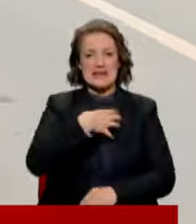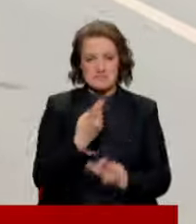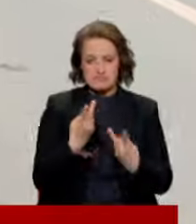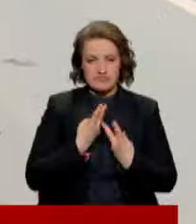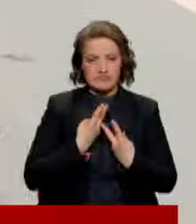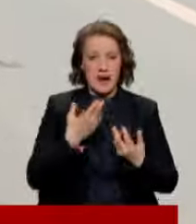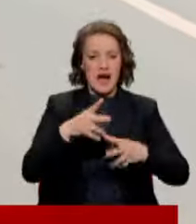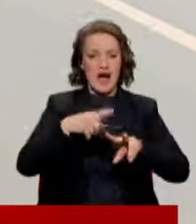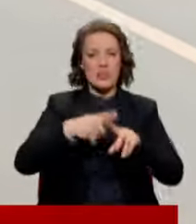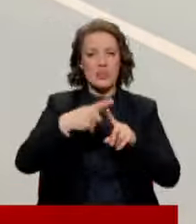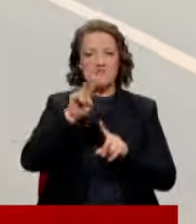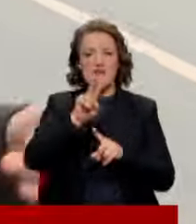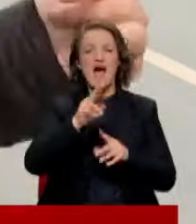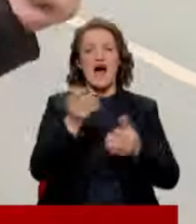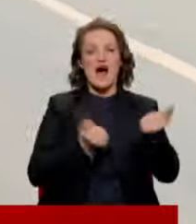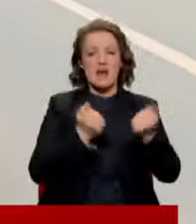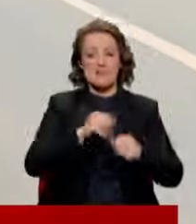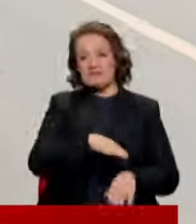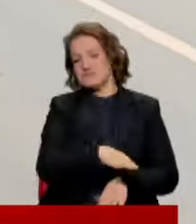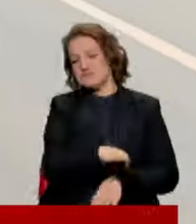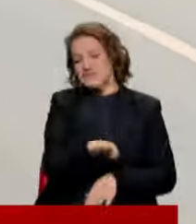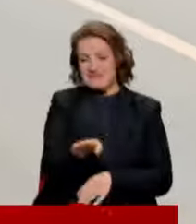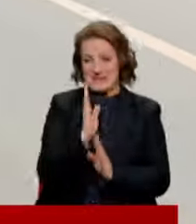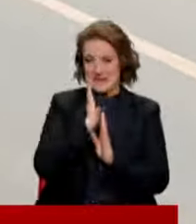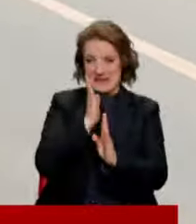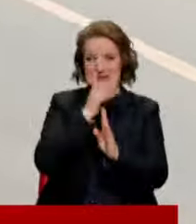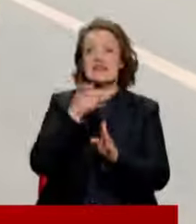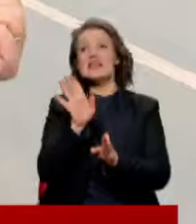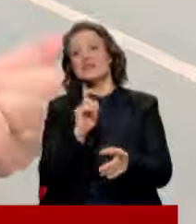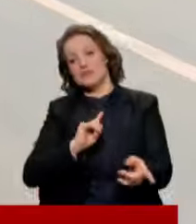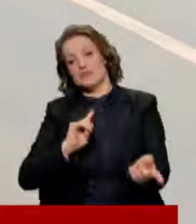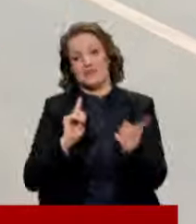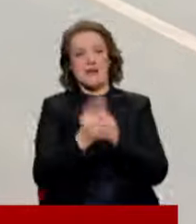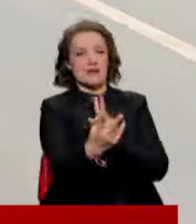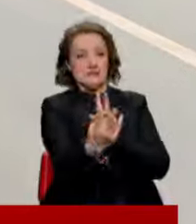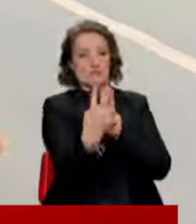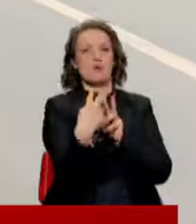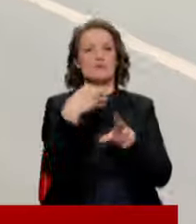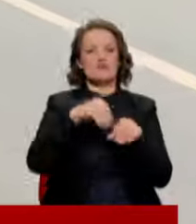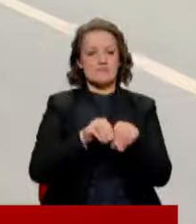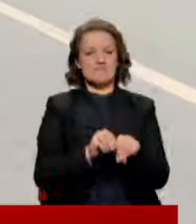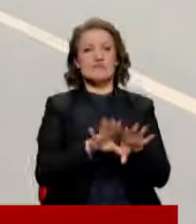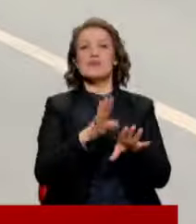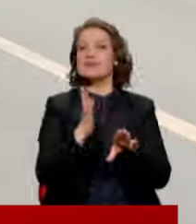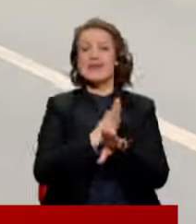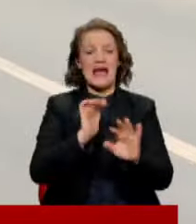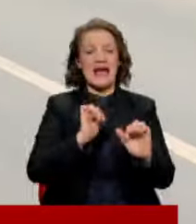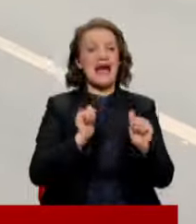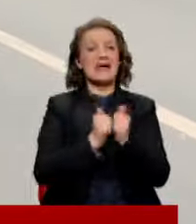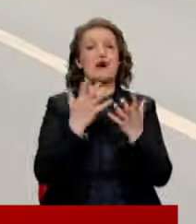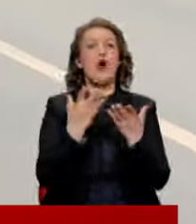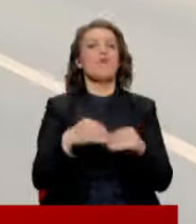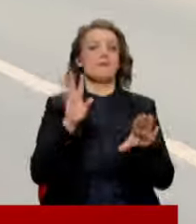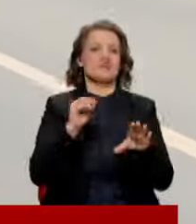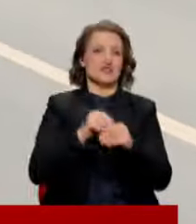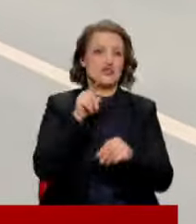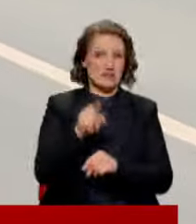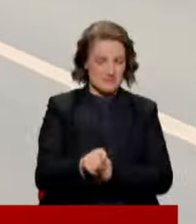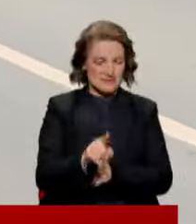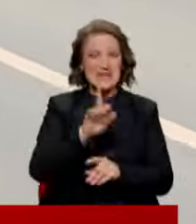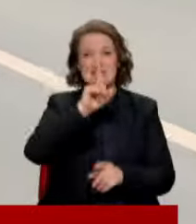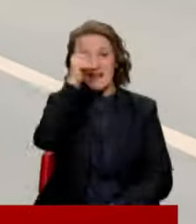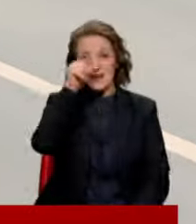ait ATV aracının yönünü diğer araçların geliş yönüne doğru çevirip ışıklarını yaktı. Bir kazaya sebebiyet vermemek için,